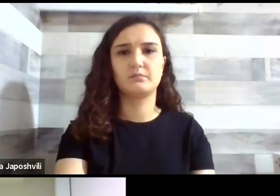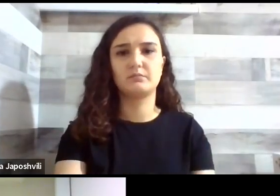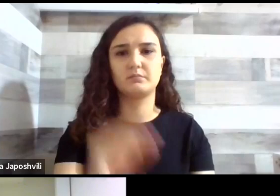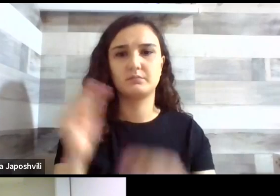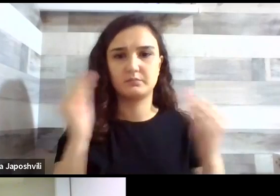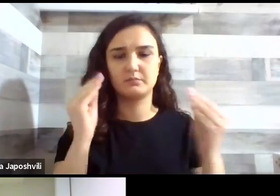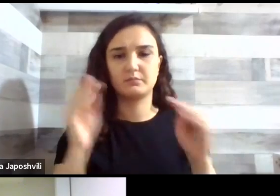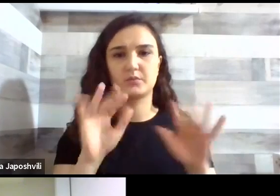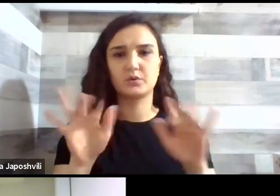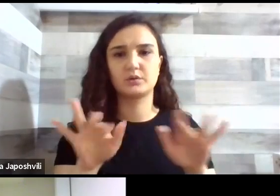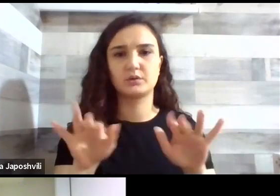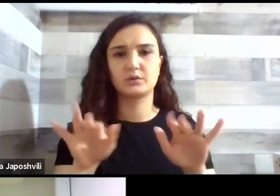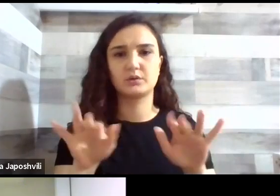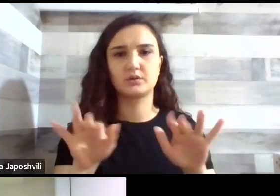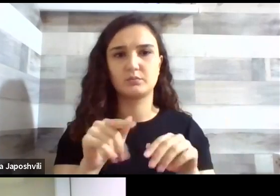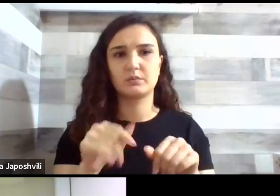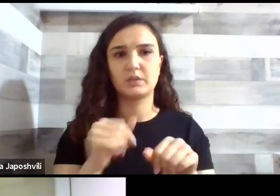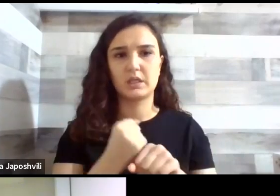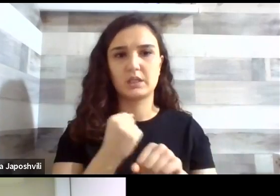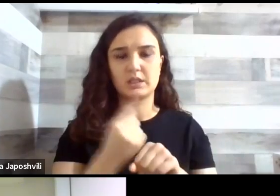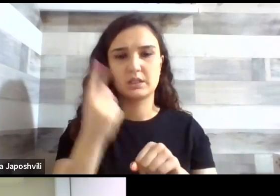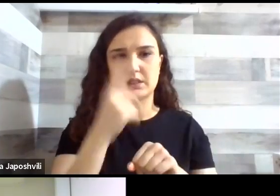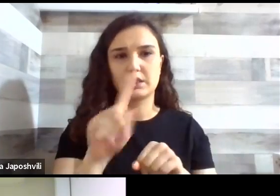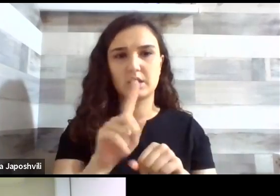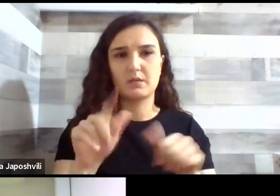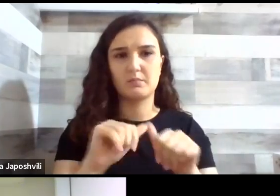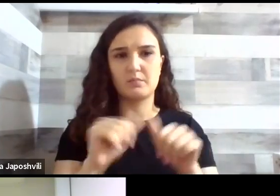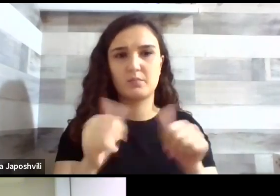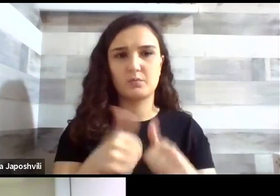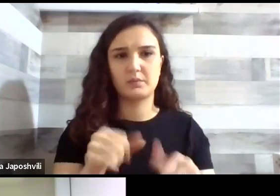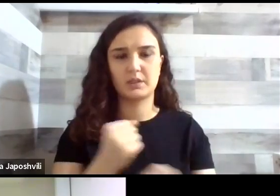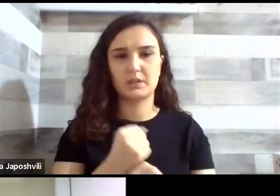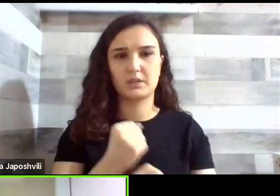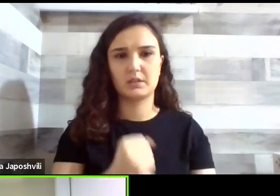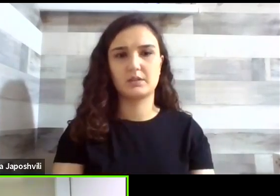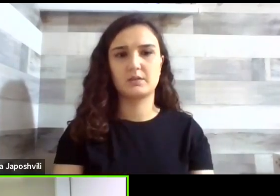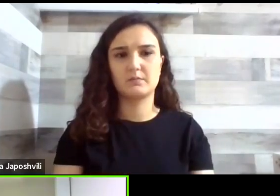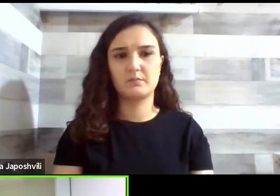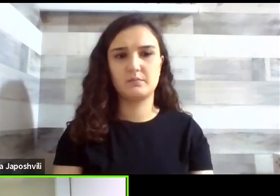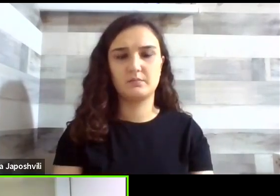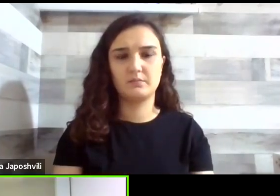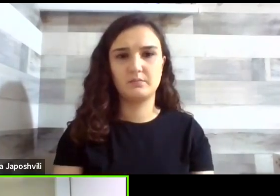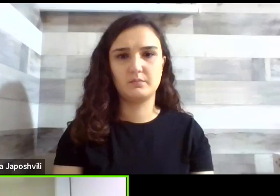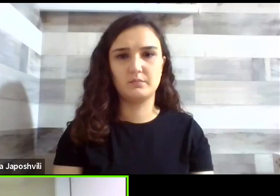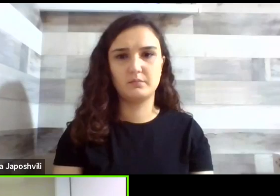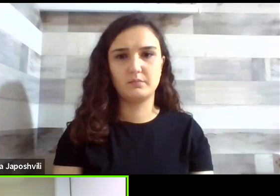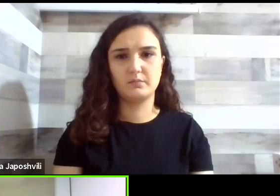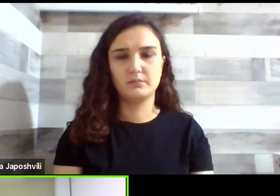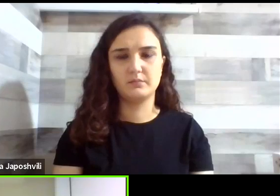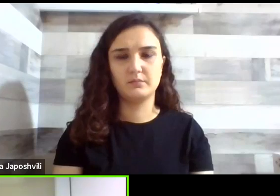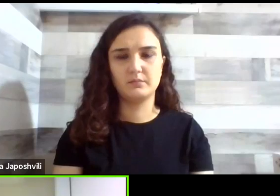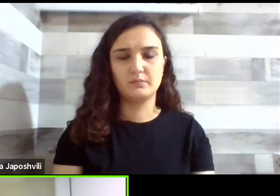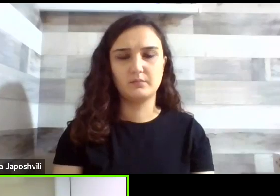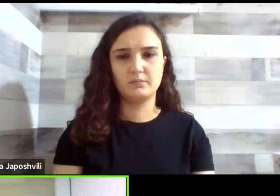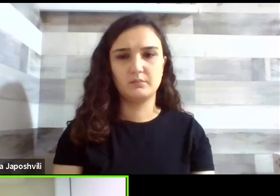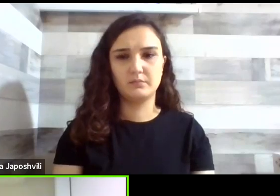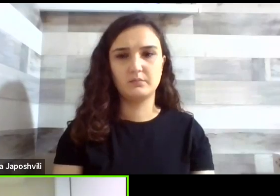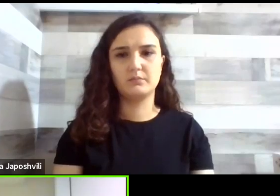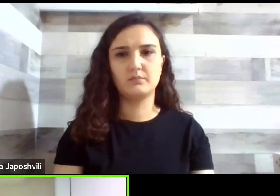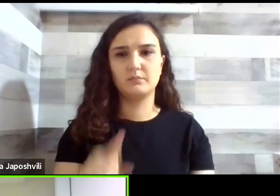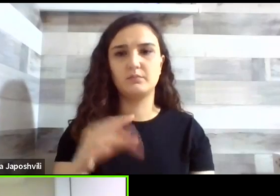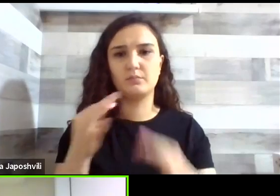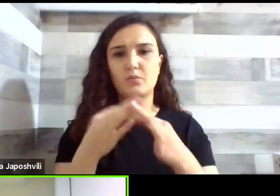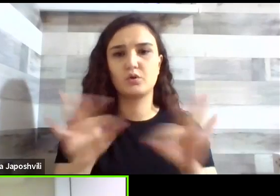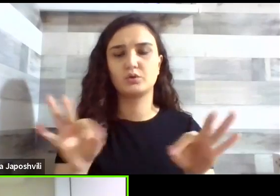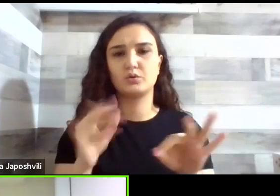რომ დაინერგოს და რა ფორმატით დაინერგოს. ეგრა დავამატებ, რომ მოქნილობას აძლევს მომსახურებას